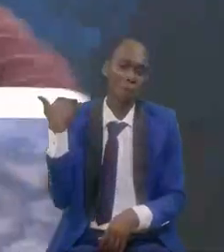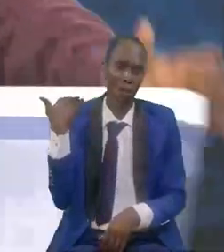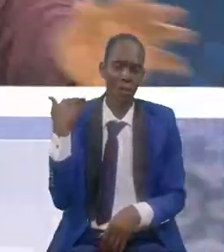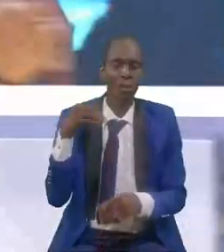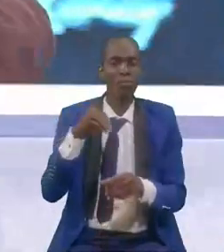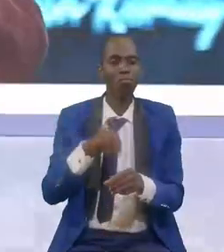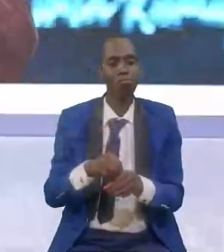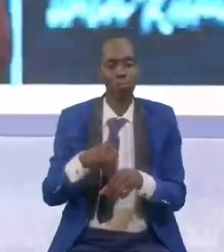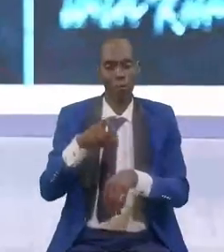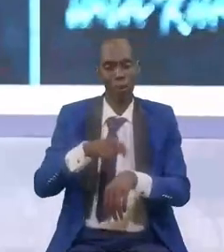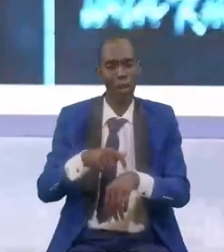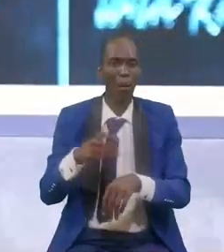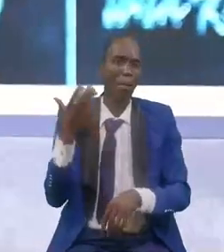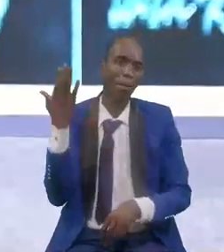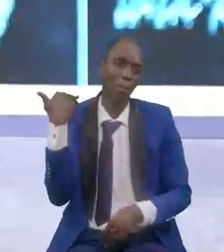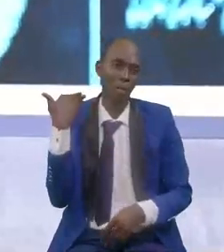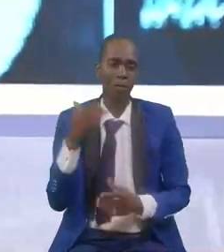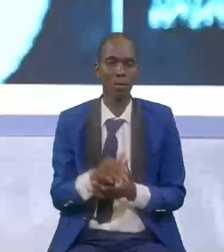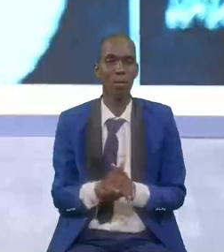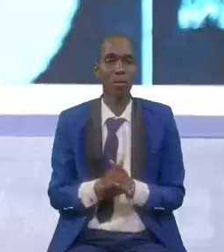Celui qui nous persécutait au passé